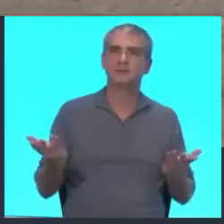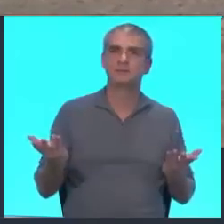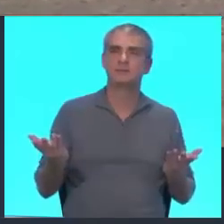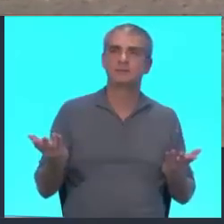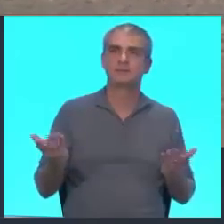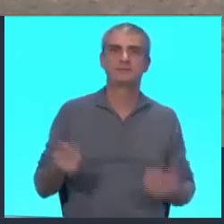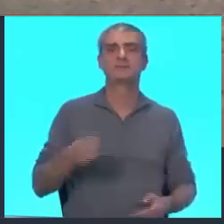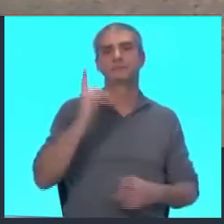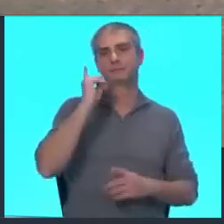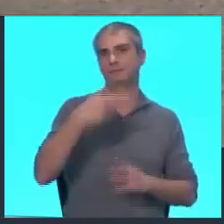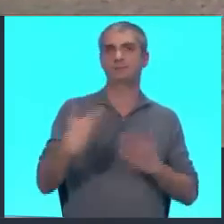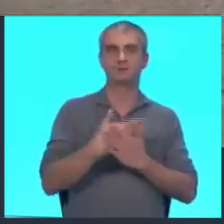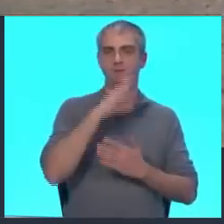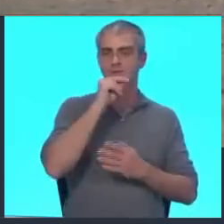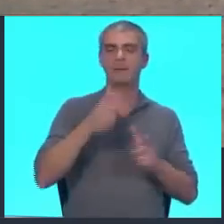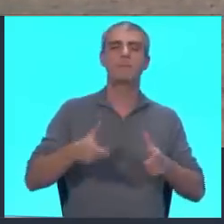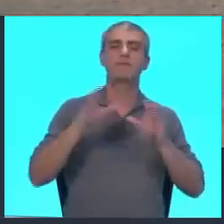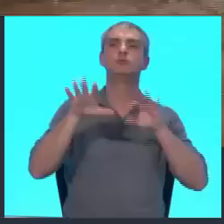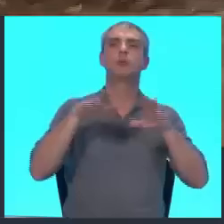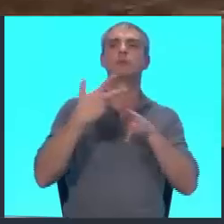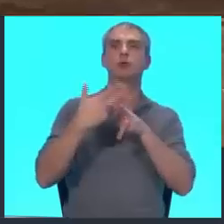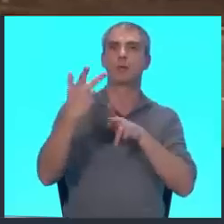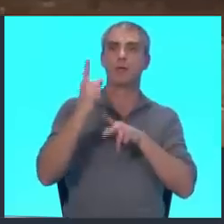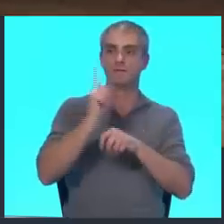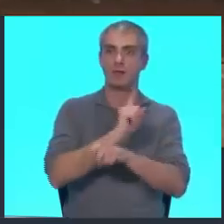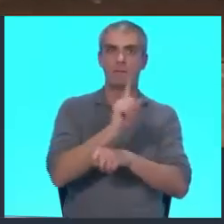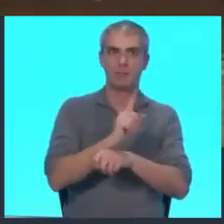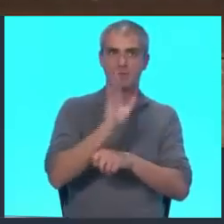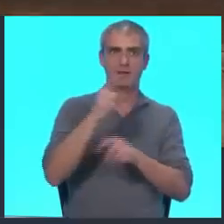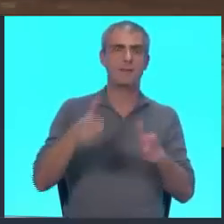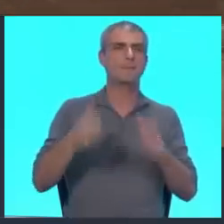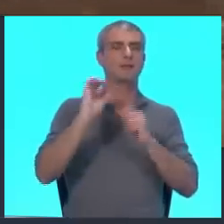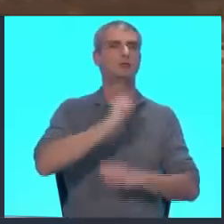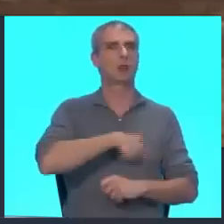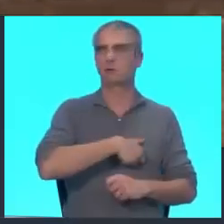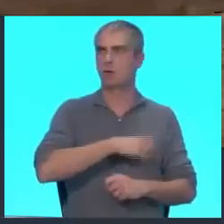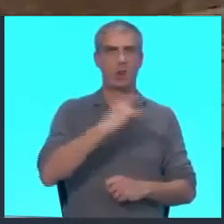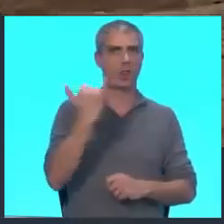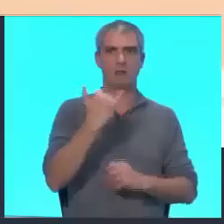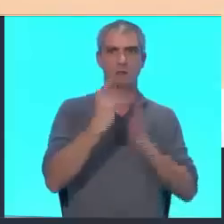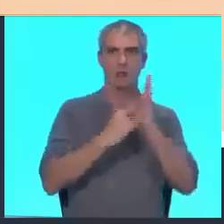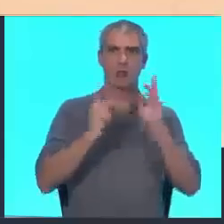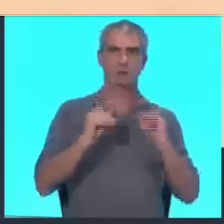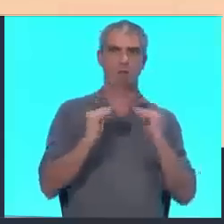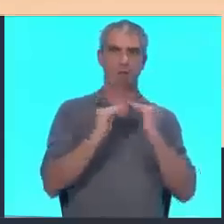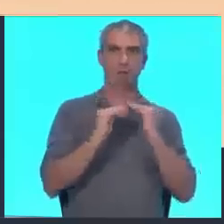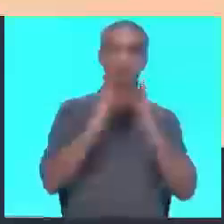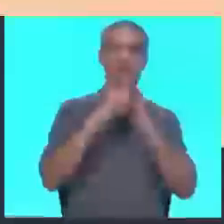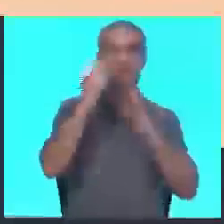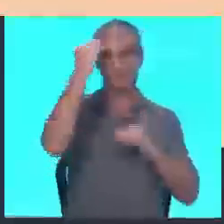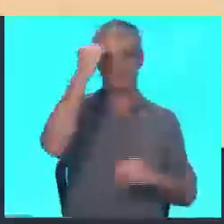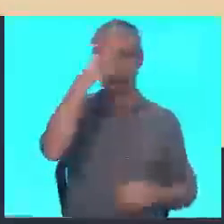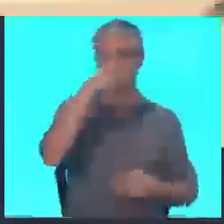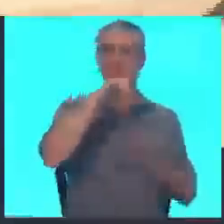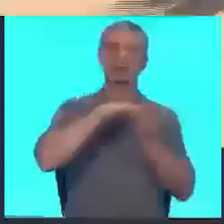ההנחיה החדשה מתייחסת למבנה הממשלה בלבד, אבל בינתיים גם במבנים העירוניים לא תמיד החוק מתקיים. בית הספר הזה למשל ממוקם